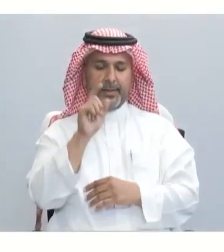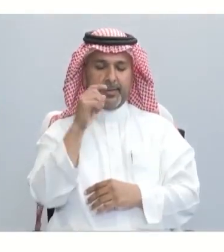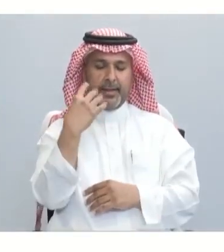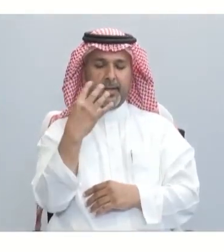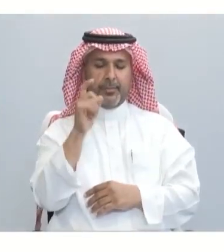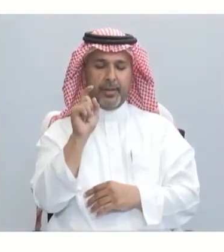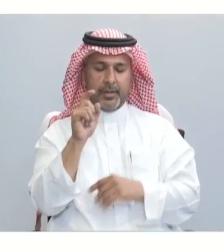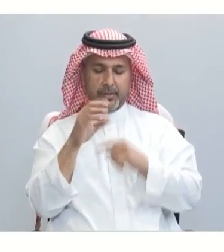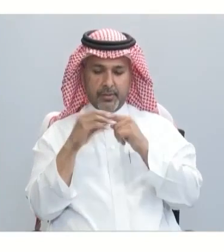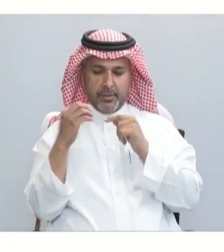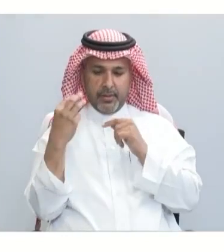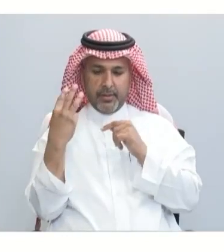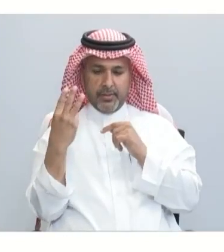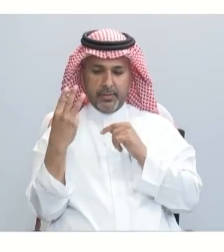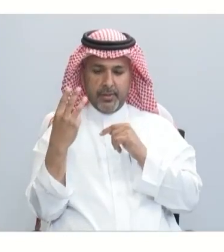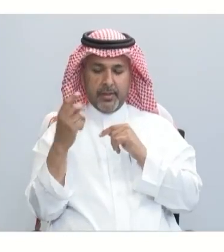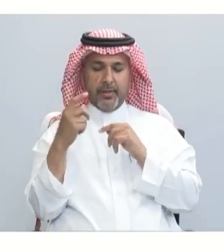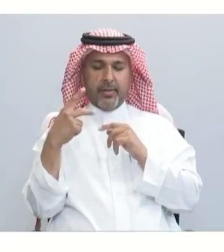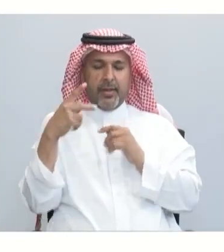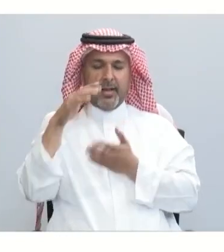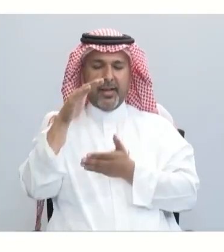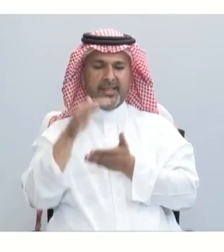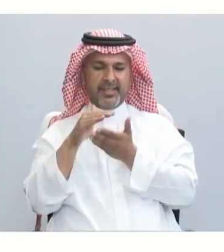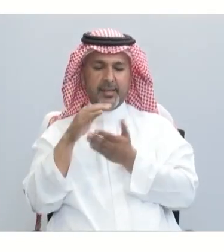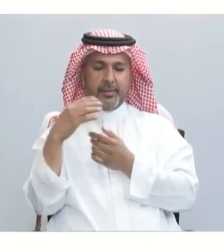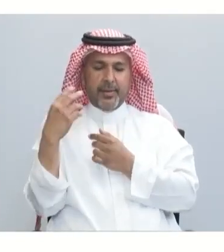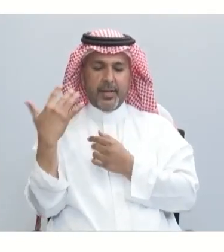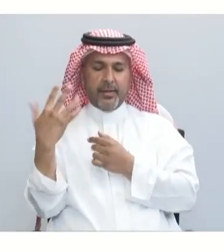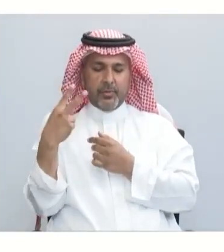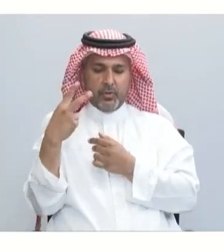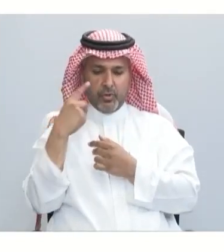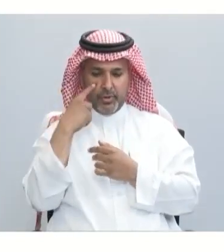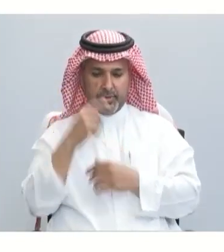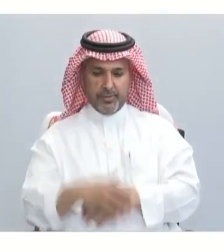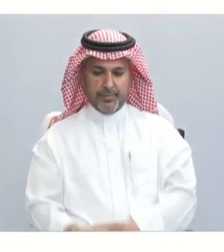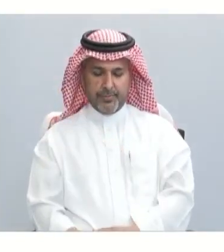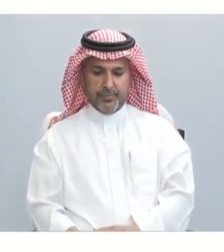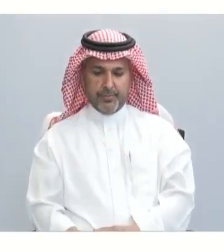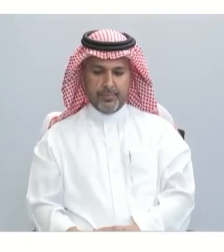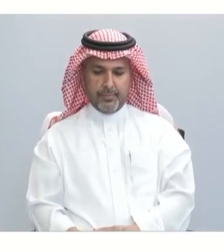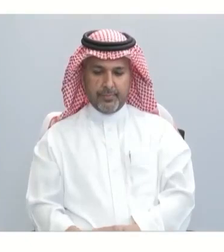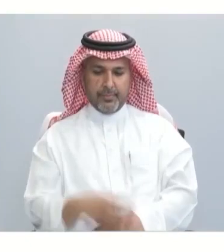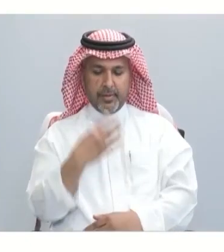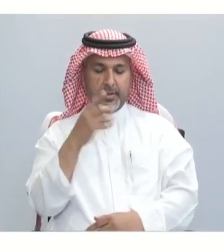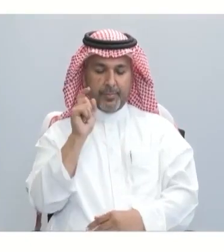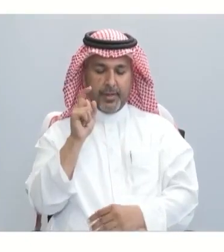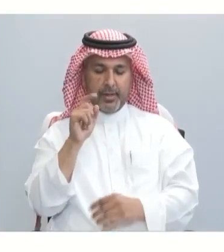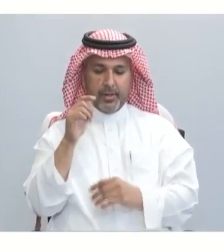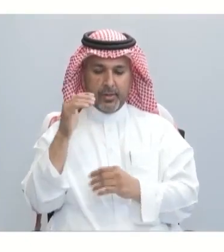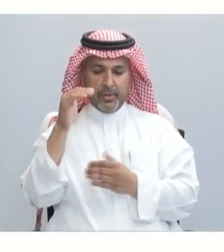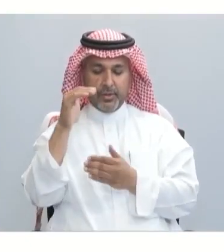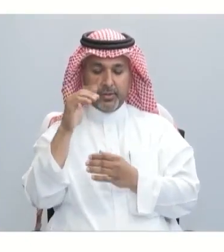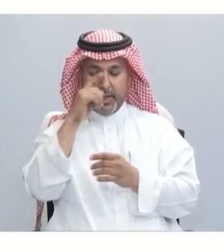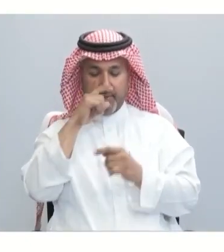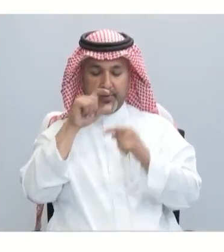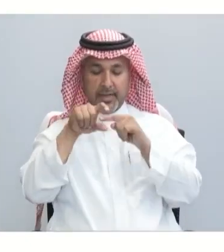4 اكس اصغر من 25 ئ 3 اللي هو 28 راح اقسم